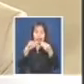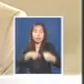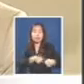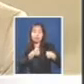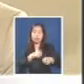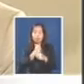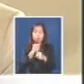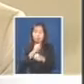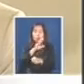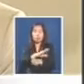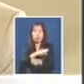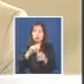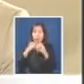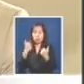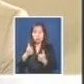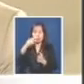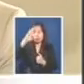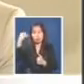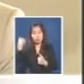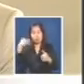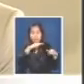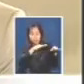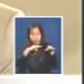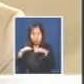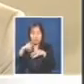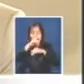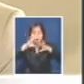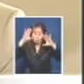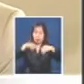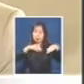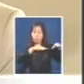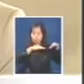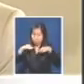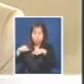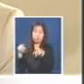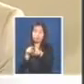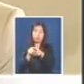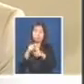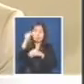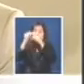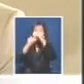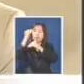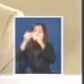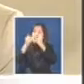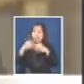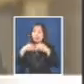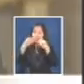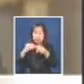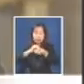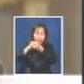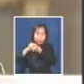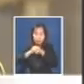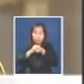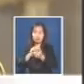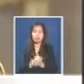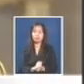ให้รู้ว่าทางคนได้เองก็มีความพร้อมแล้วก็รัฐบาลเองก็พร้อมยืนยันในการที่จะพัฒนาสร้างความเจริญร่วมกันค่ะ ซึ่